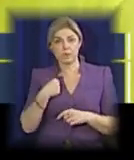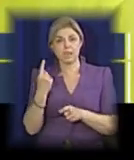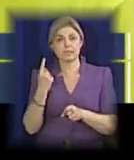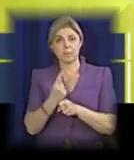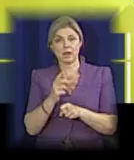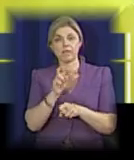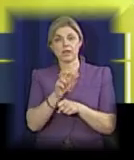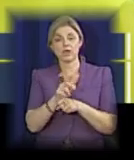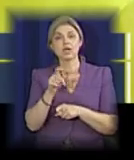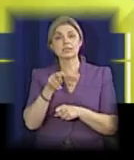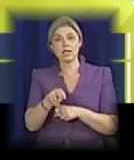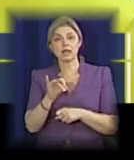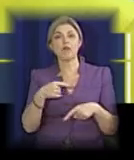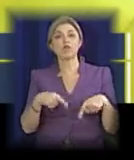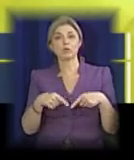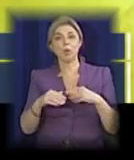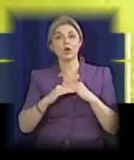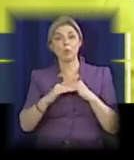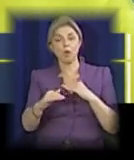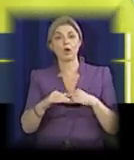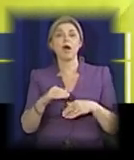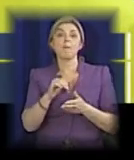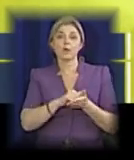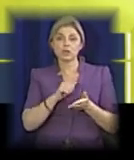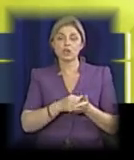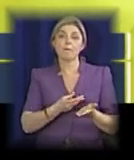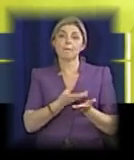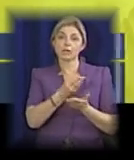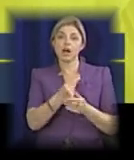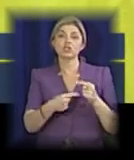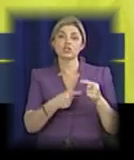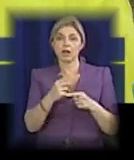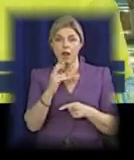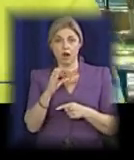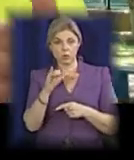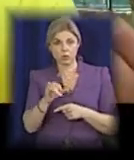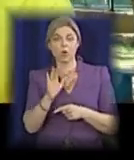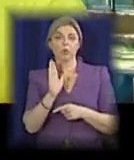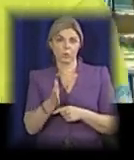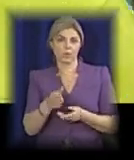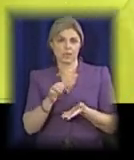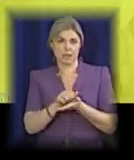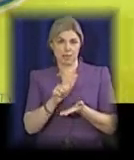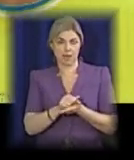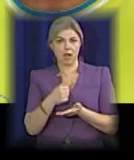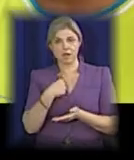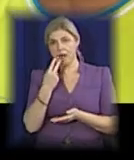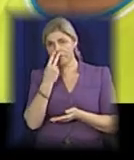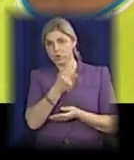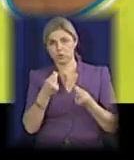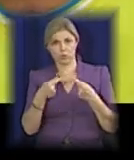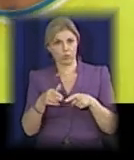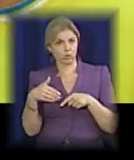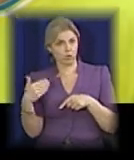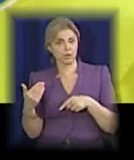забороняти відвідувати зали та футбольні поля, аргументуючи, сплачуйте через касу і будете займатись. Я бачу це з іншого боку.